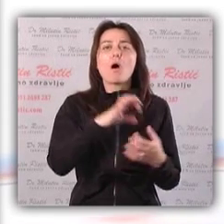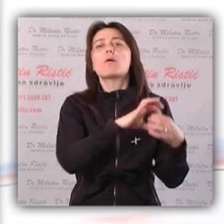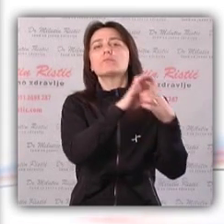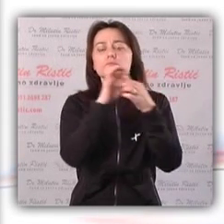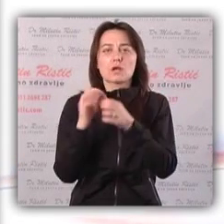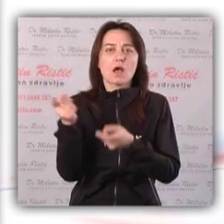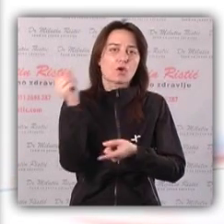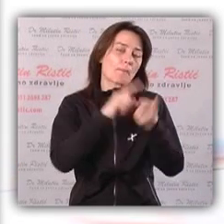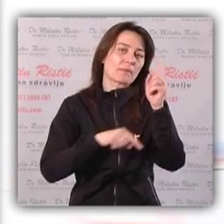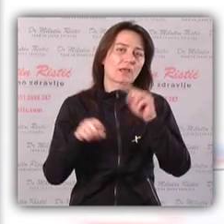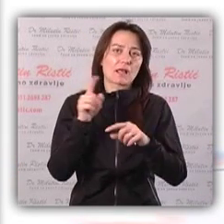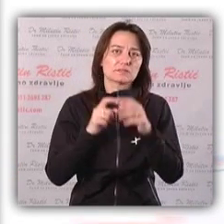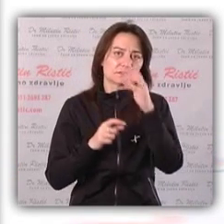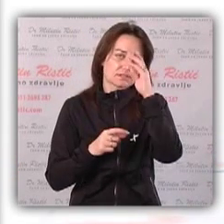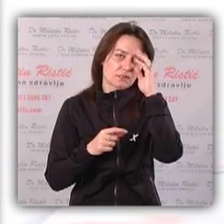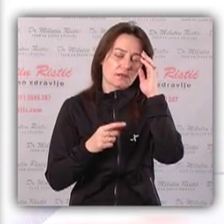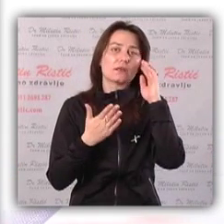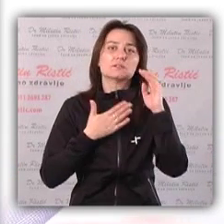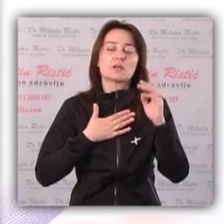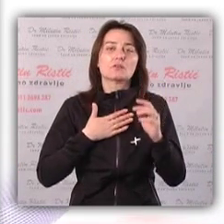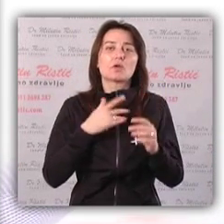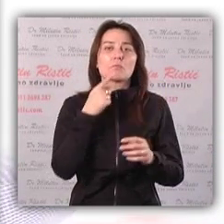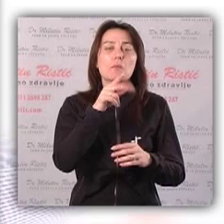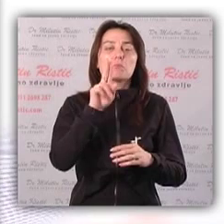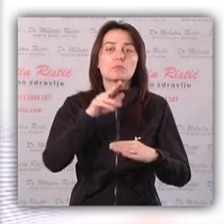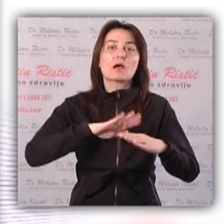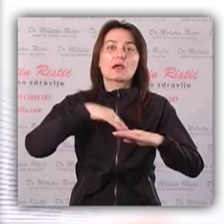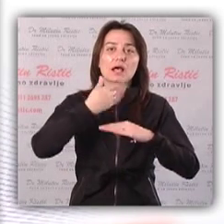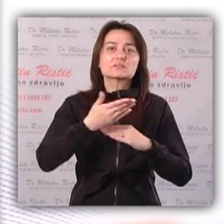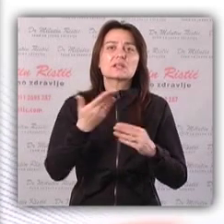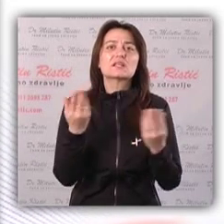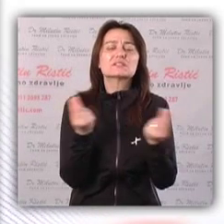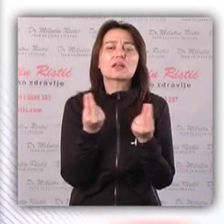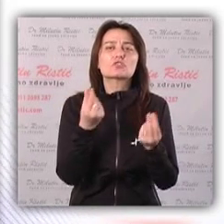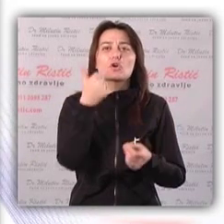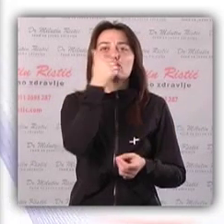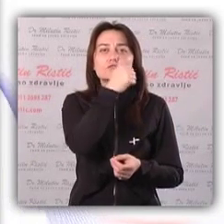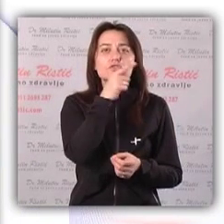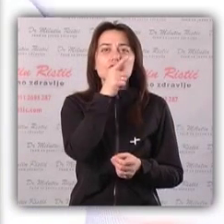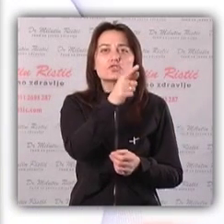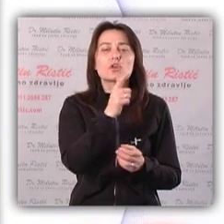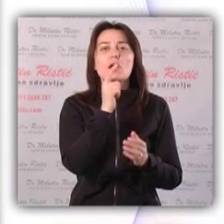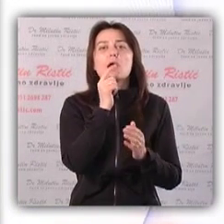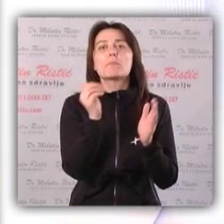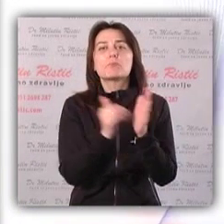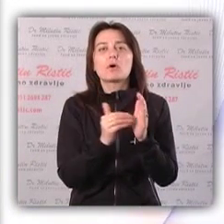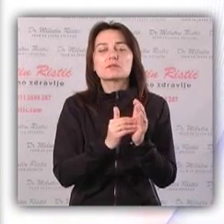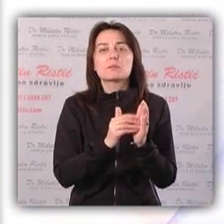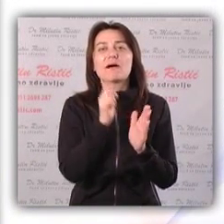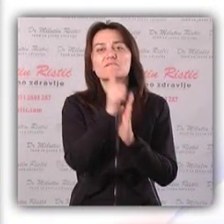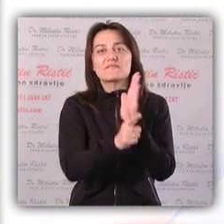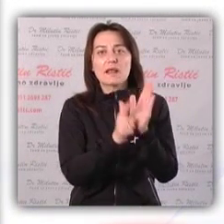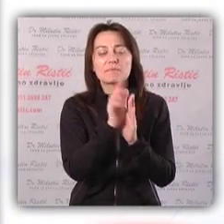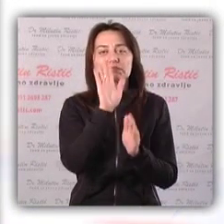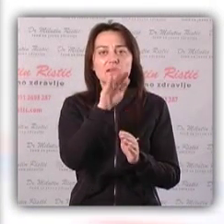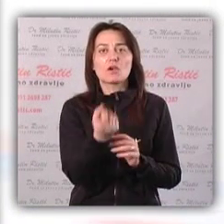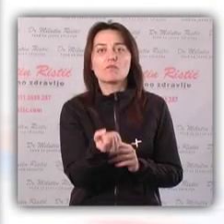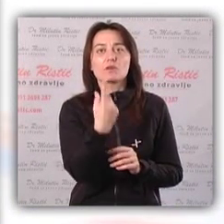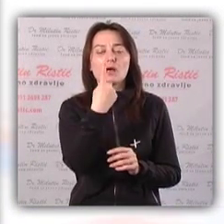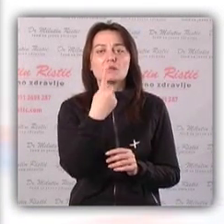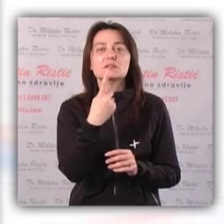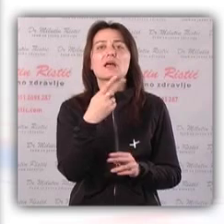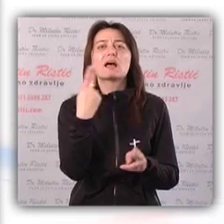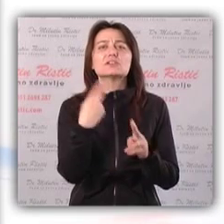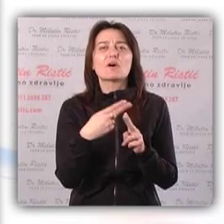Kada govorimo o hroničnim komplikacijama, hronične komplikacije se zovu još i kasne zbog toga što je potreban duži vremenski period za njihovo